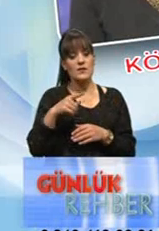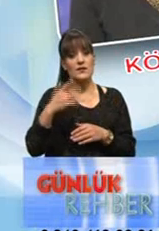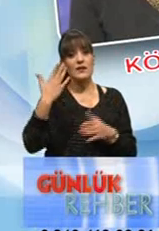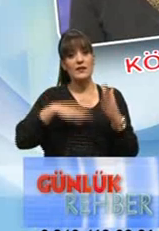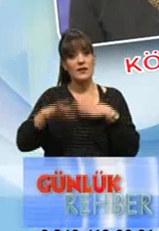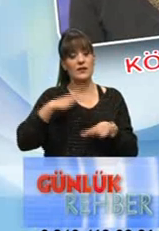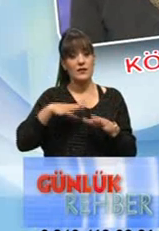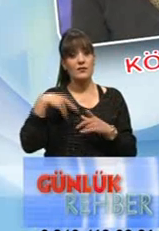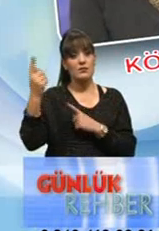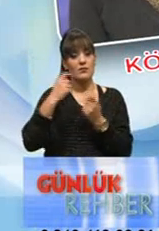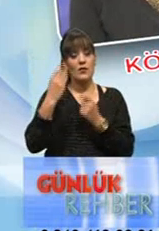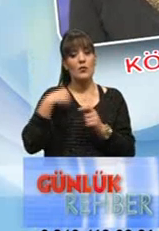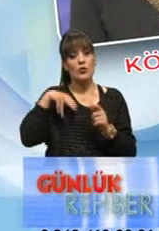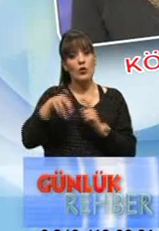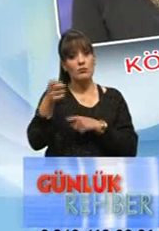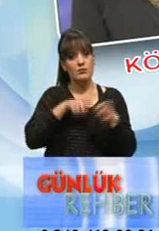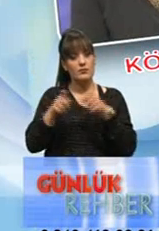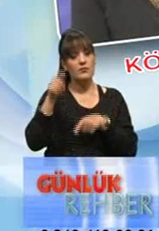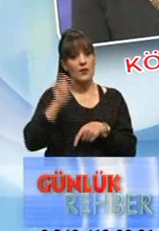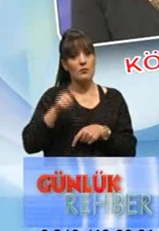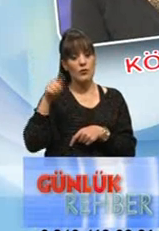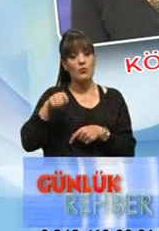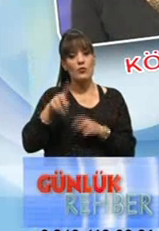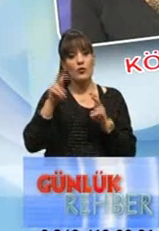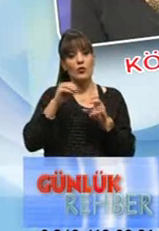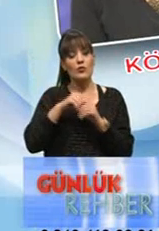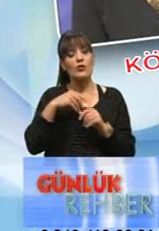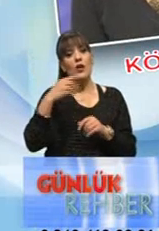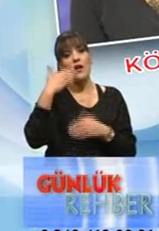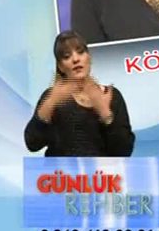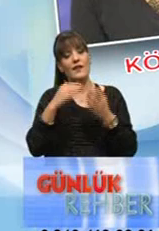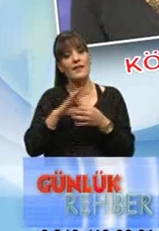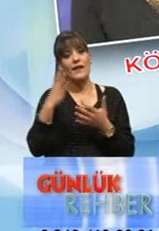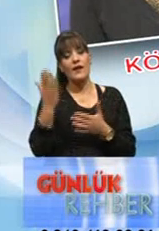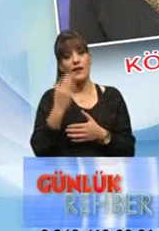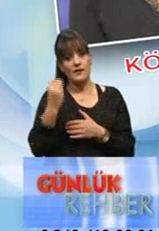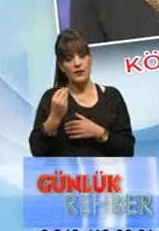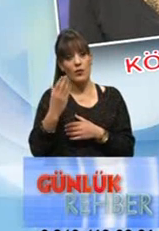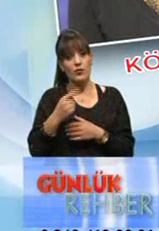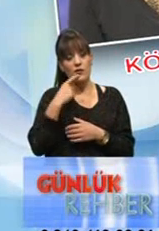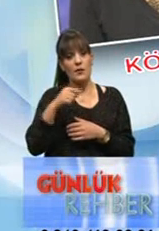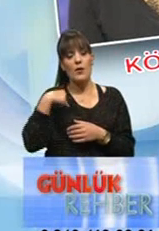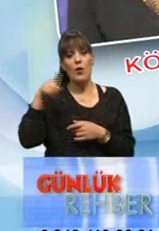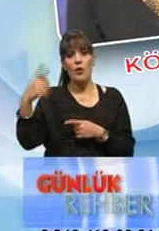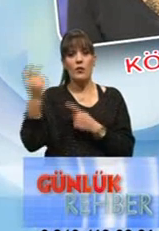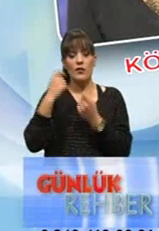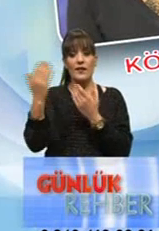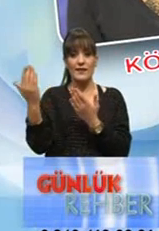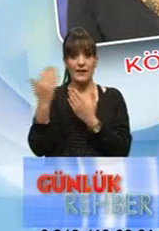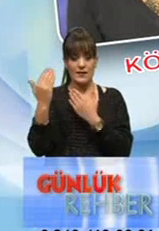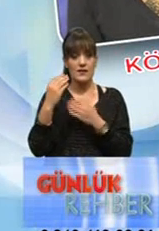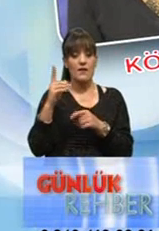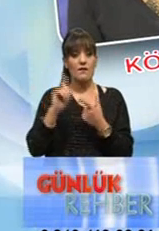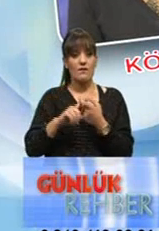ilgi gösteriyorlar. Bize yol da göstermeye çalışıyorlar. Bu konuya da değinseniz ne kadar iyi olur diyerekten. Hı hı. Biz onların destekleri